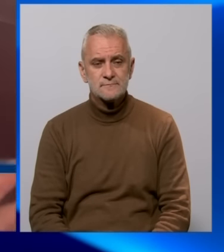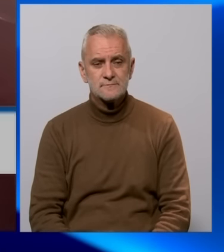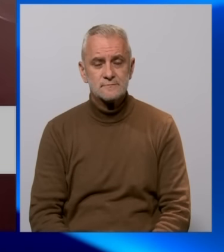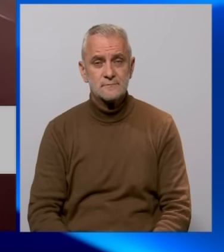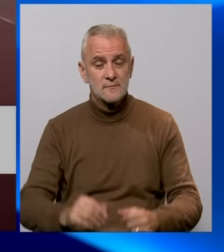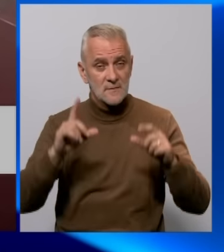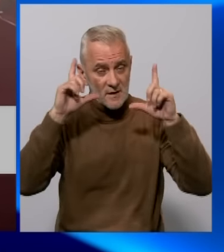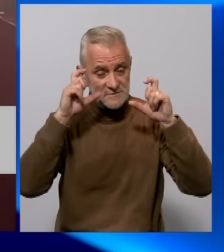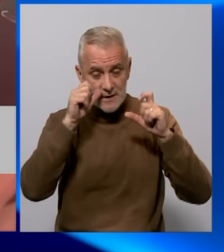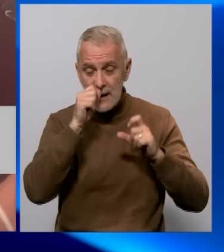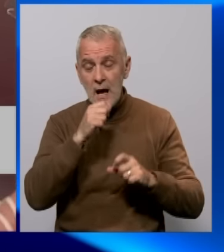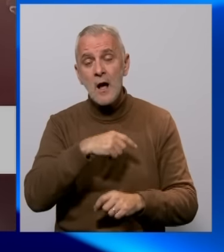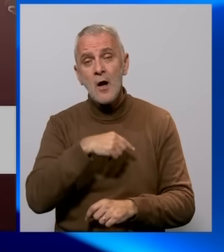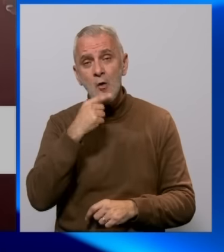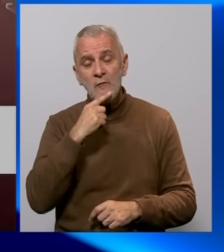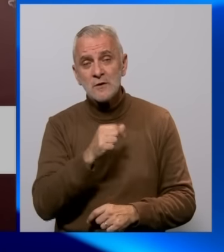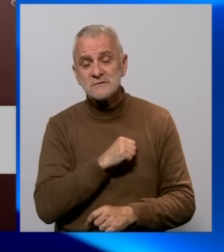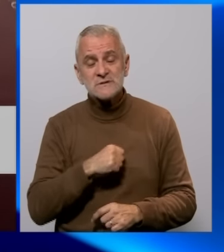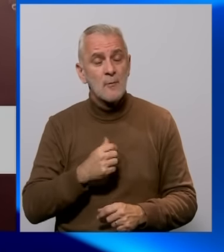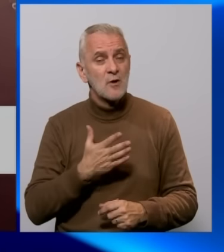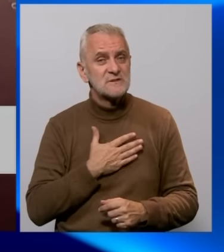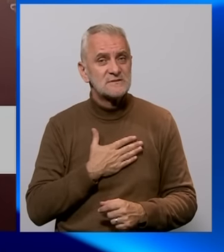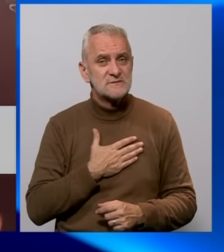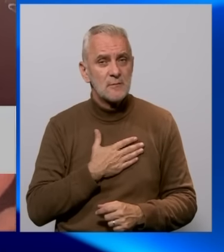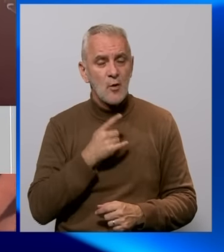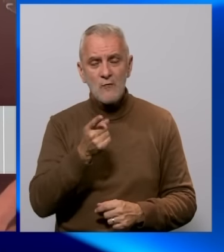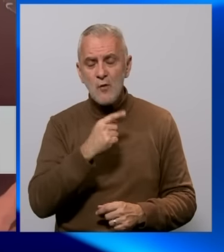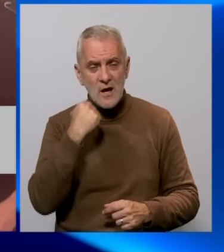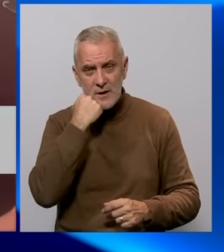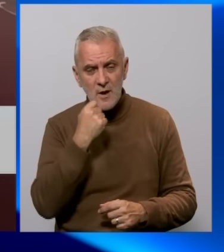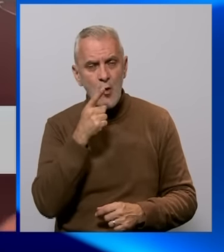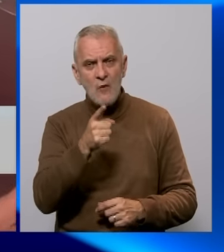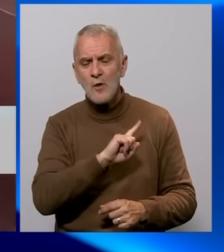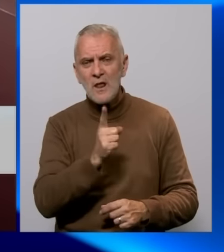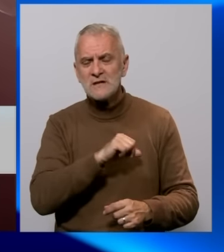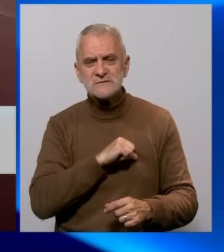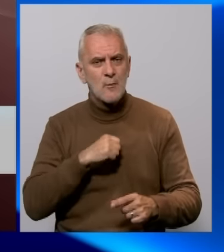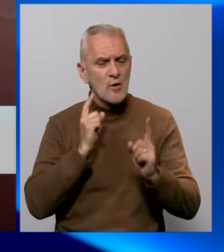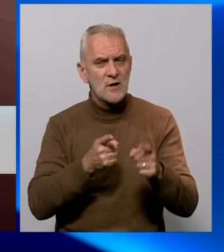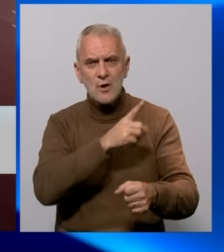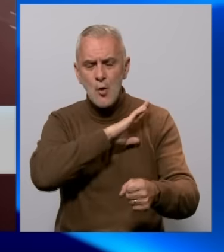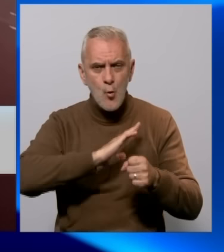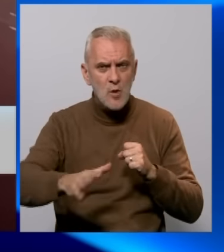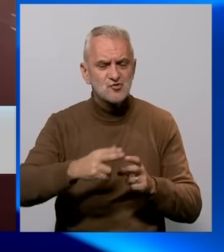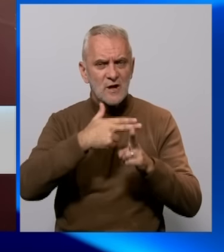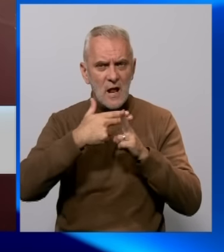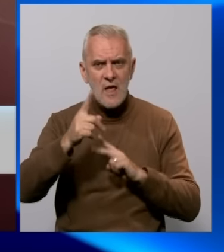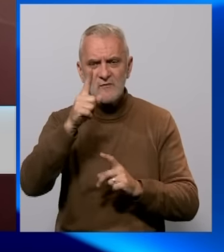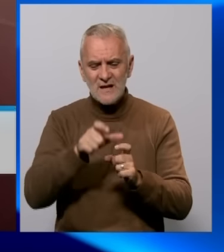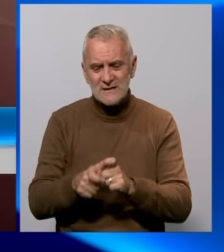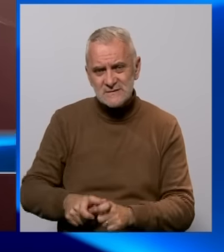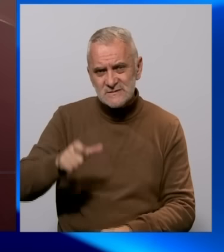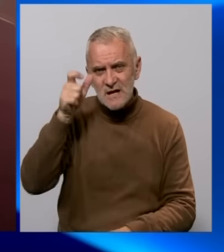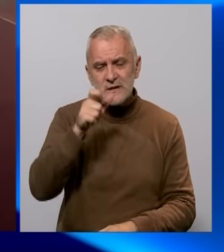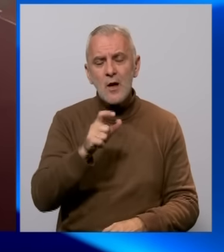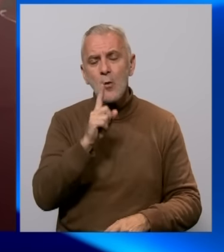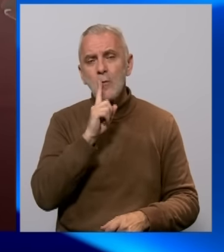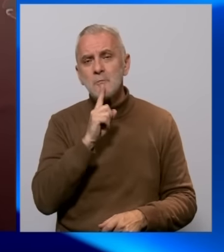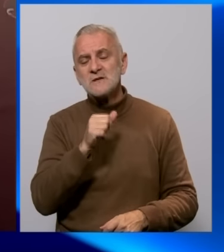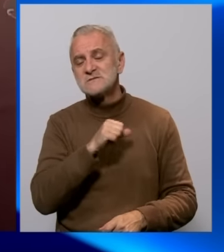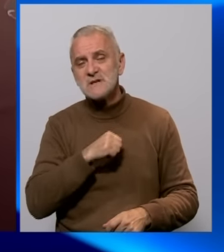Slika govori sama za sebe. Ovo je kriminalno, ovo nije samo rat, ovo je uništavanje. Uništavanje nevinih i zgrada u kojima su samo obični